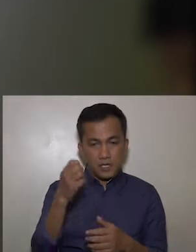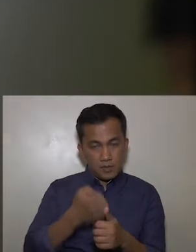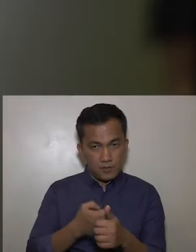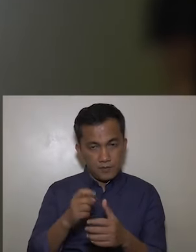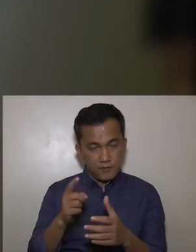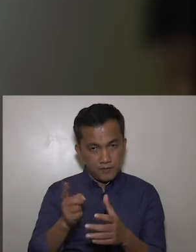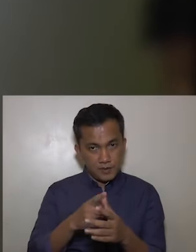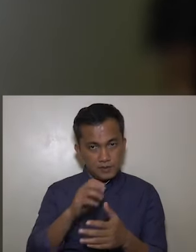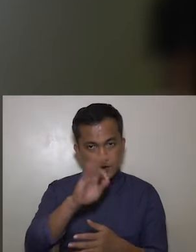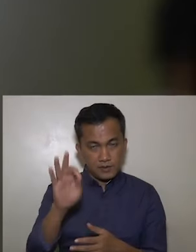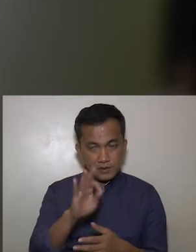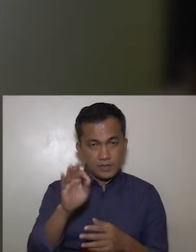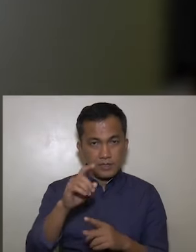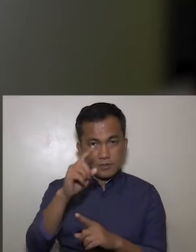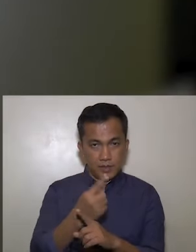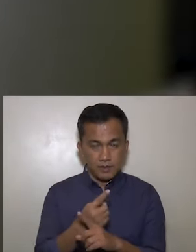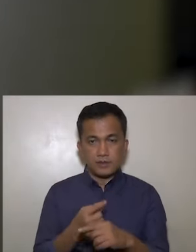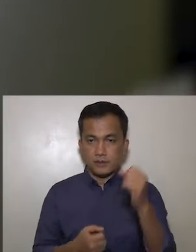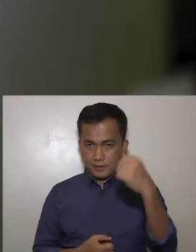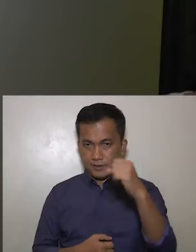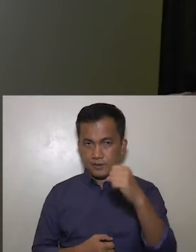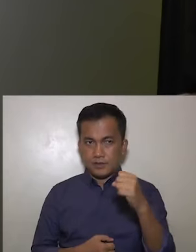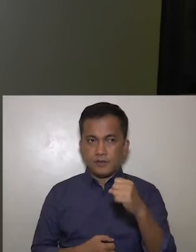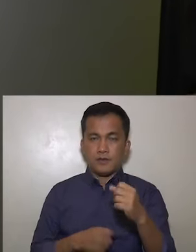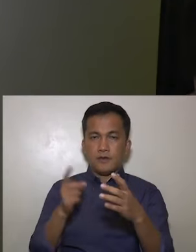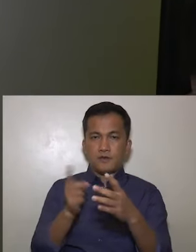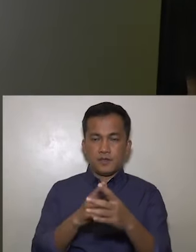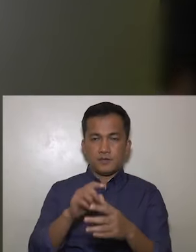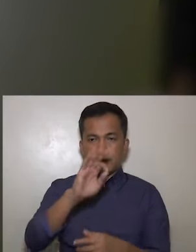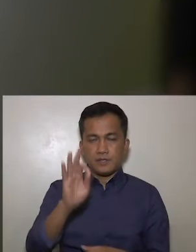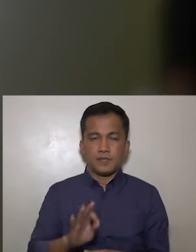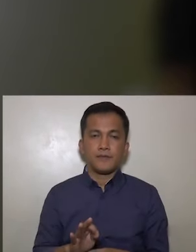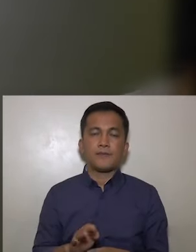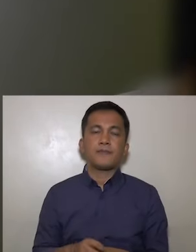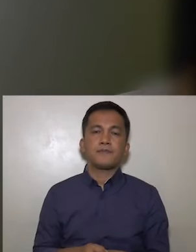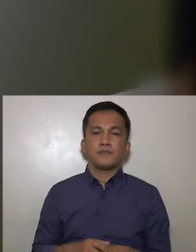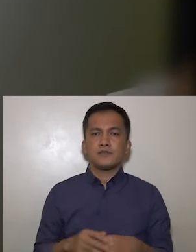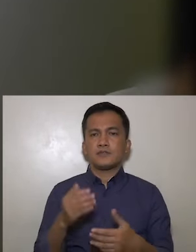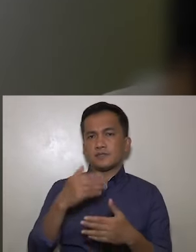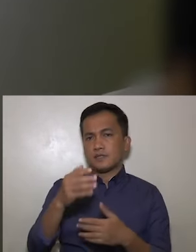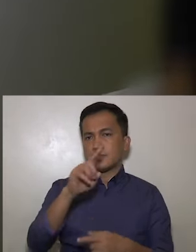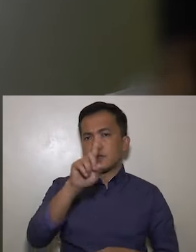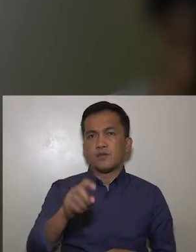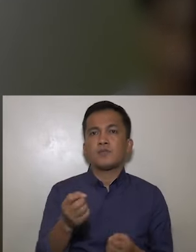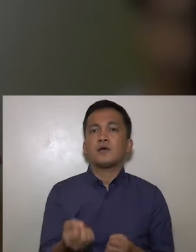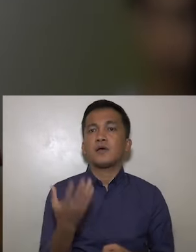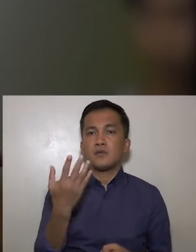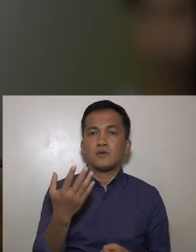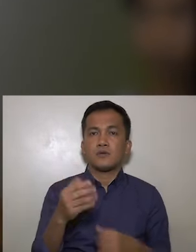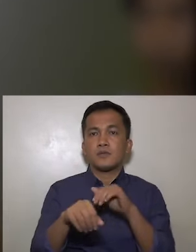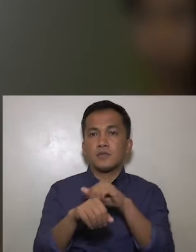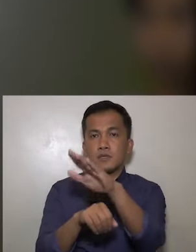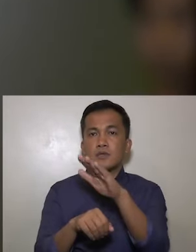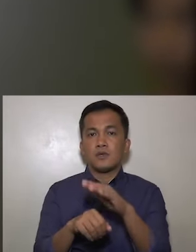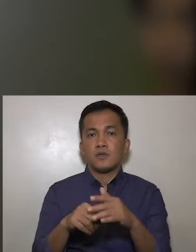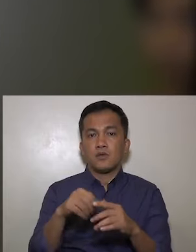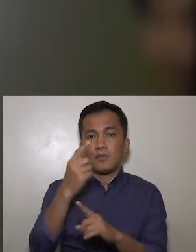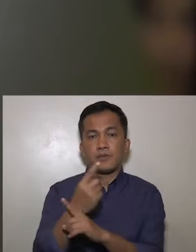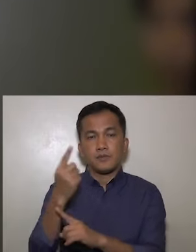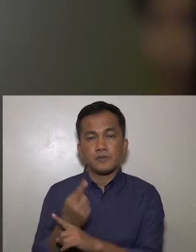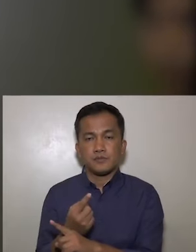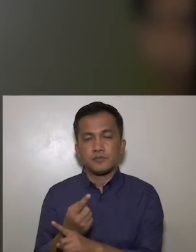So, every first Friday po of the month. First Friday, Tapos sir, tanong ko lang, magkano po yung papadala